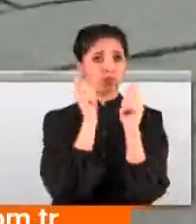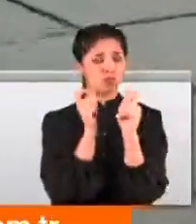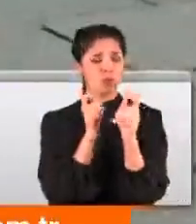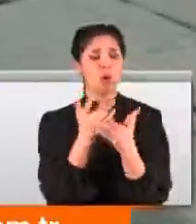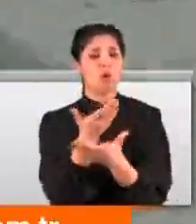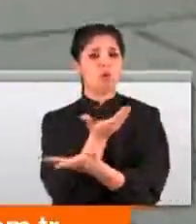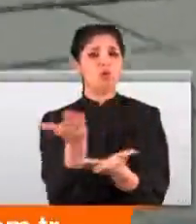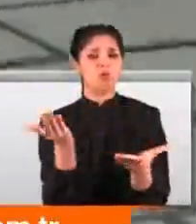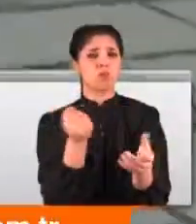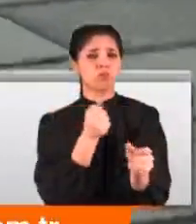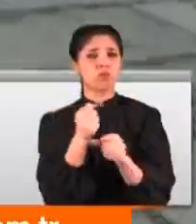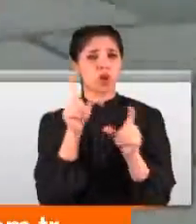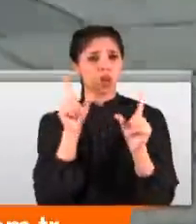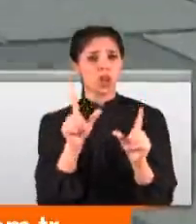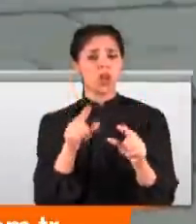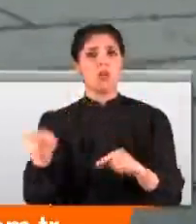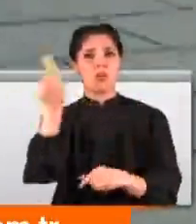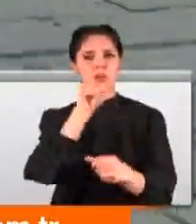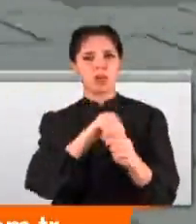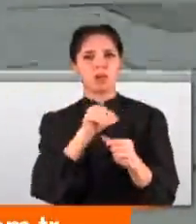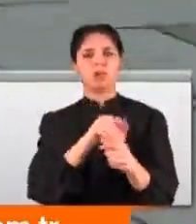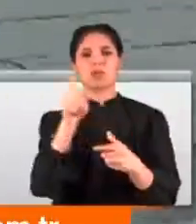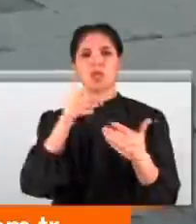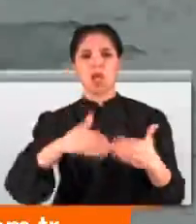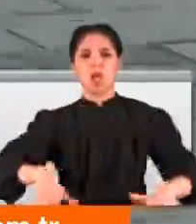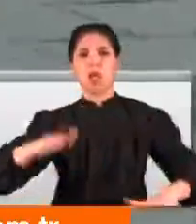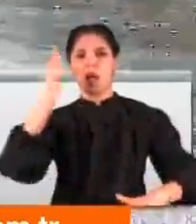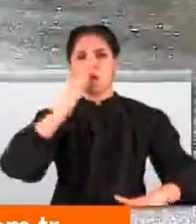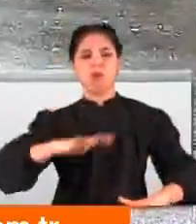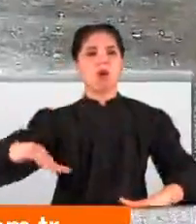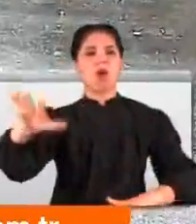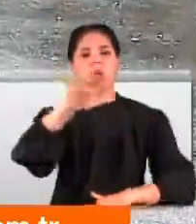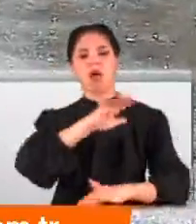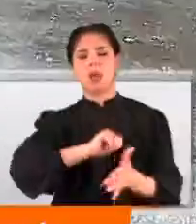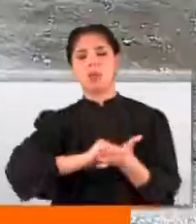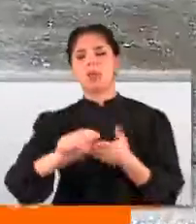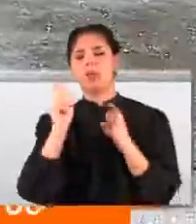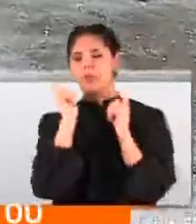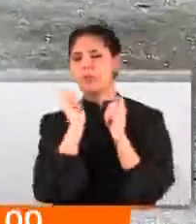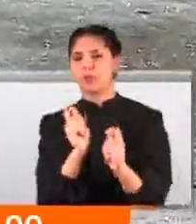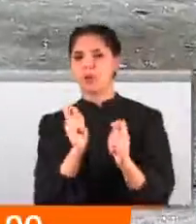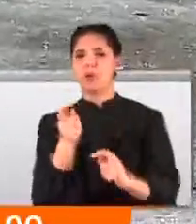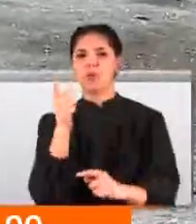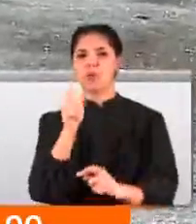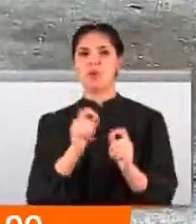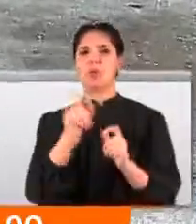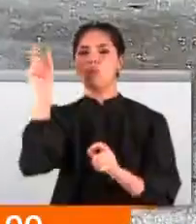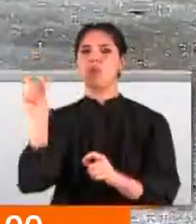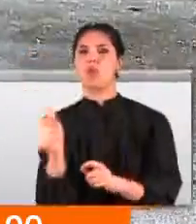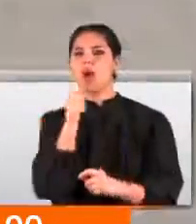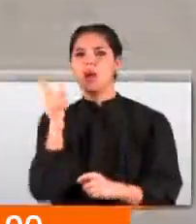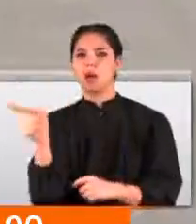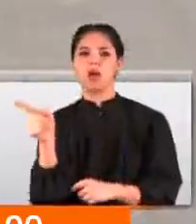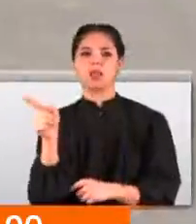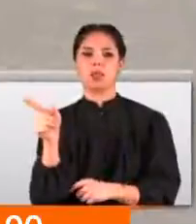mücadele gerektiriyor. Üstelik onlar için alınmış bir önlem olmayınca her şey daha da zorlaşıyor. İşte Burak Başak da onlardan